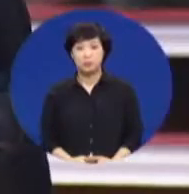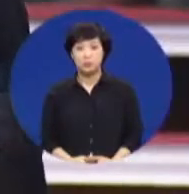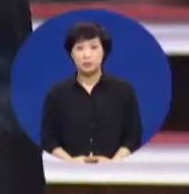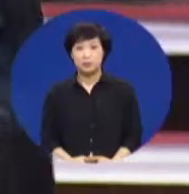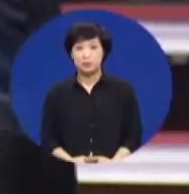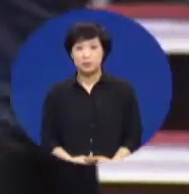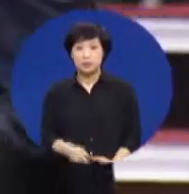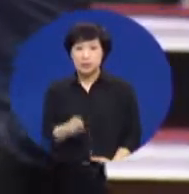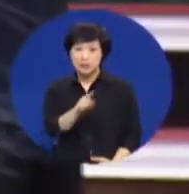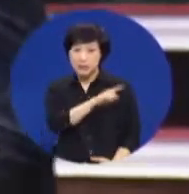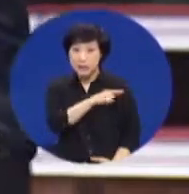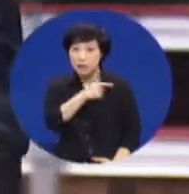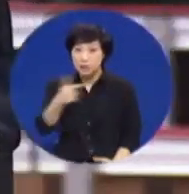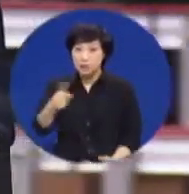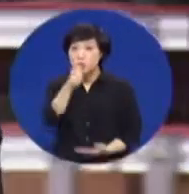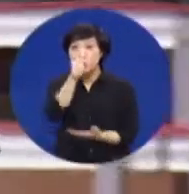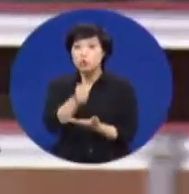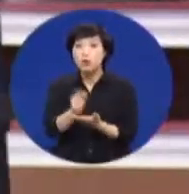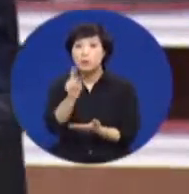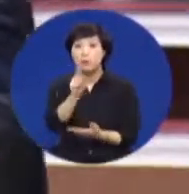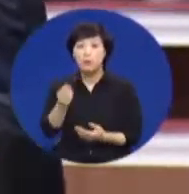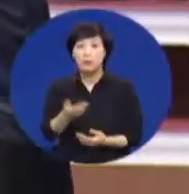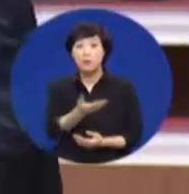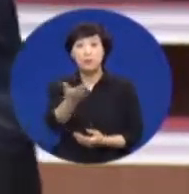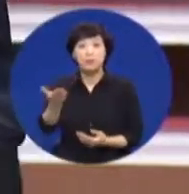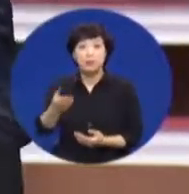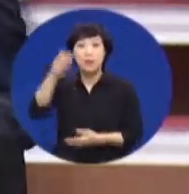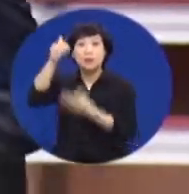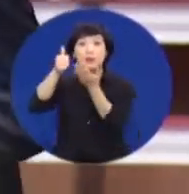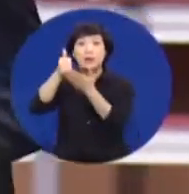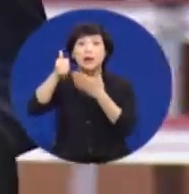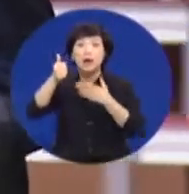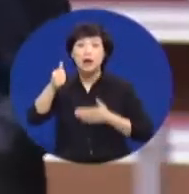최고 큰 죄는 하나님을 알지 못하는 죄.